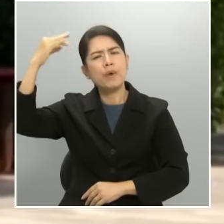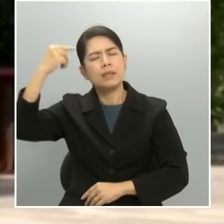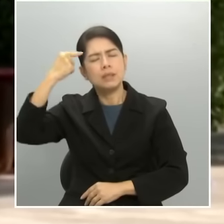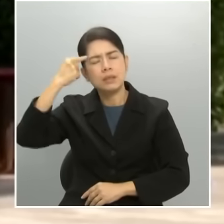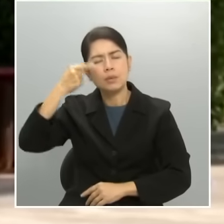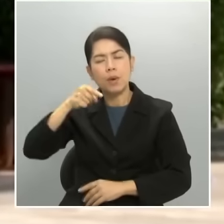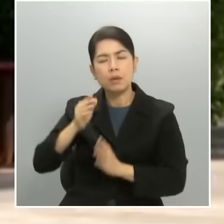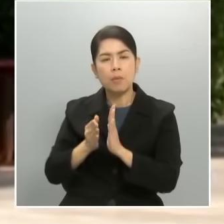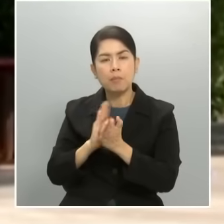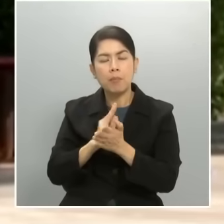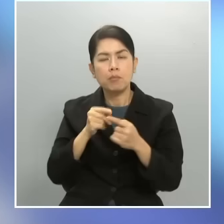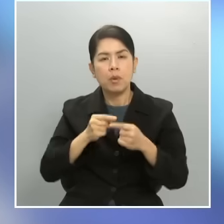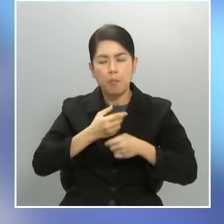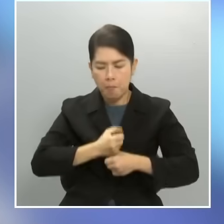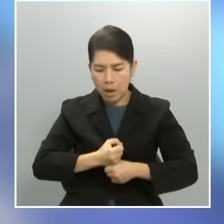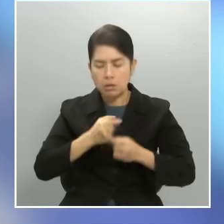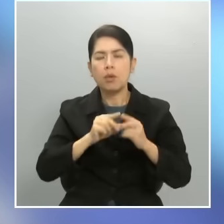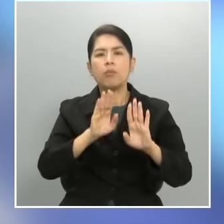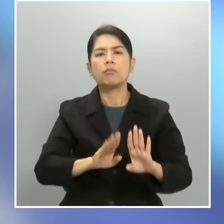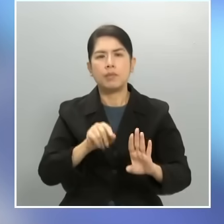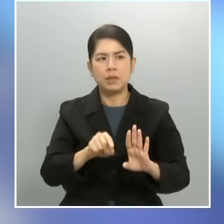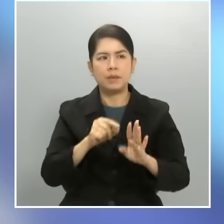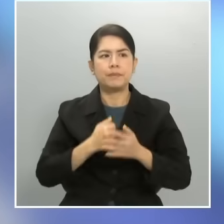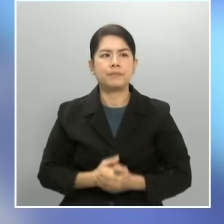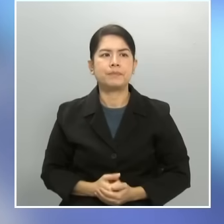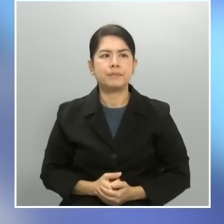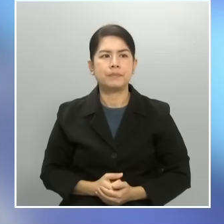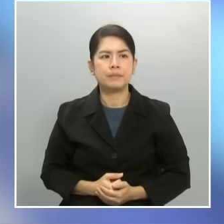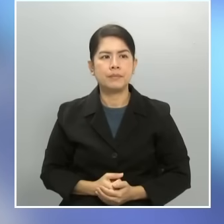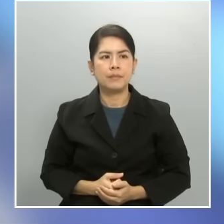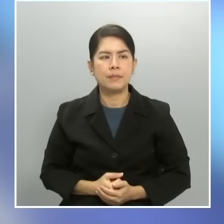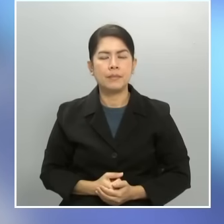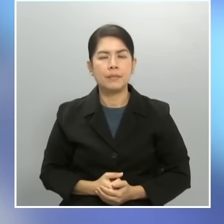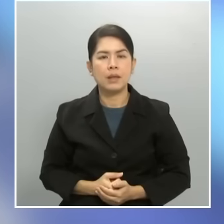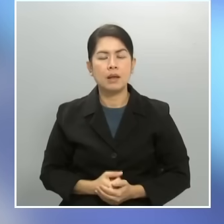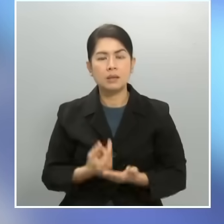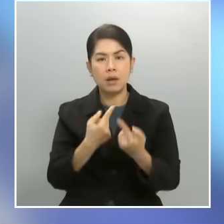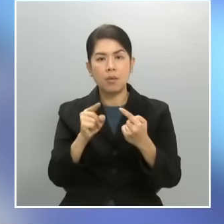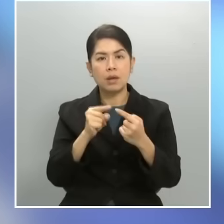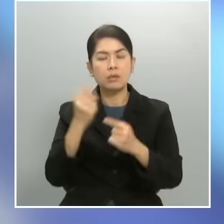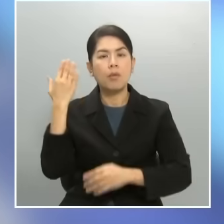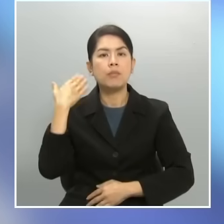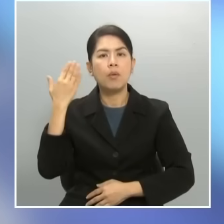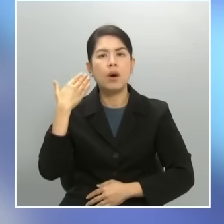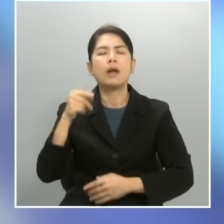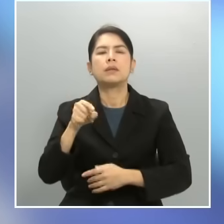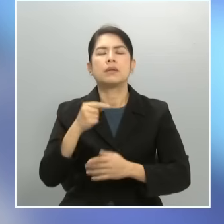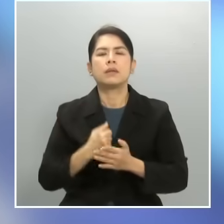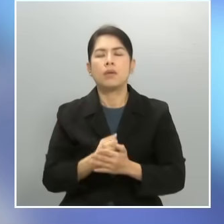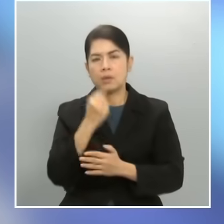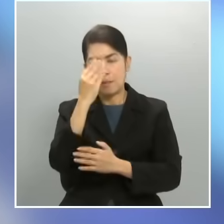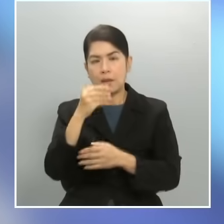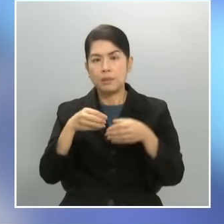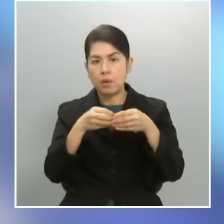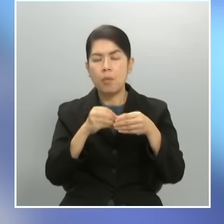ทางฝั่งภูไกล้าเนี่ยมาเป็นรูปแบบนี้ก็เลยทำแบบนี้คุณผู้ชมครับปรากฏว่าเมื่อวานนี้ฮะเป็นประเด็นเกิดขึ้นอีกแล้วนะครับคือมีกลุ่ม